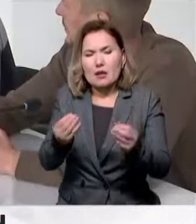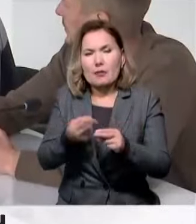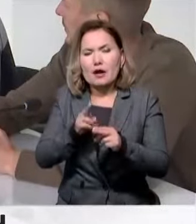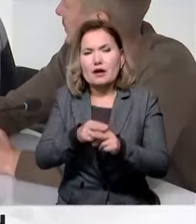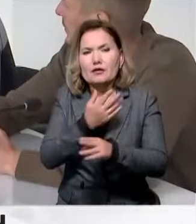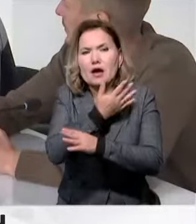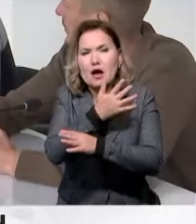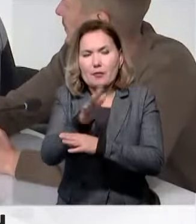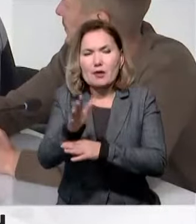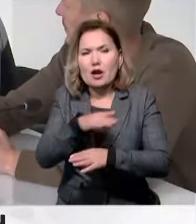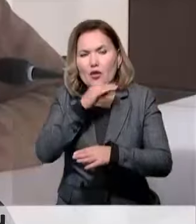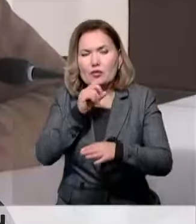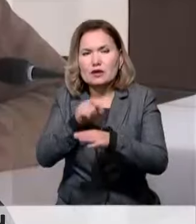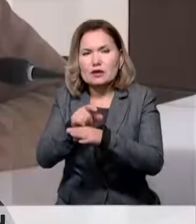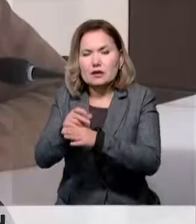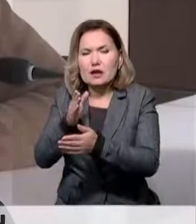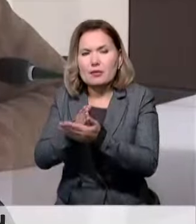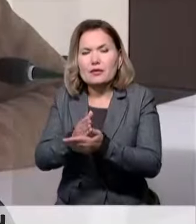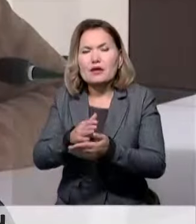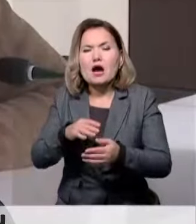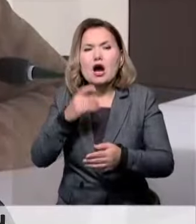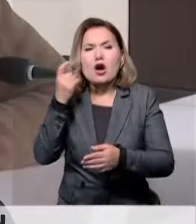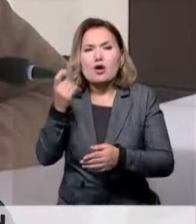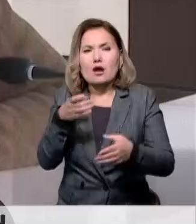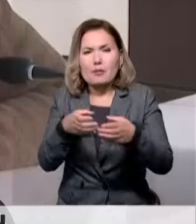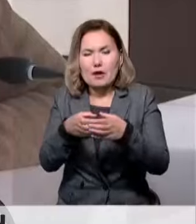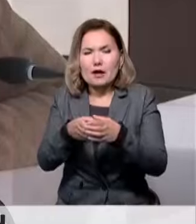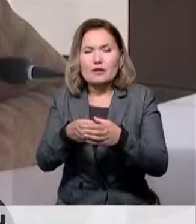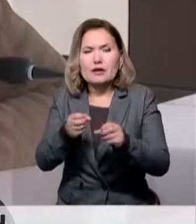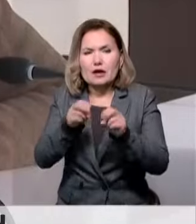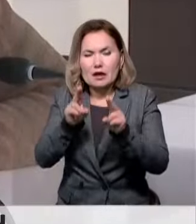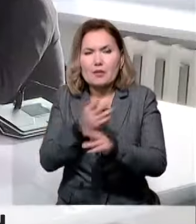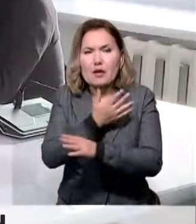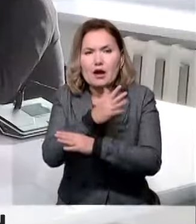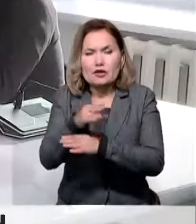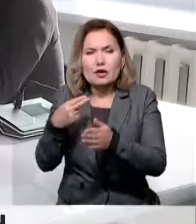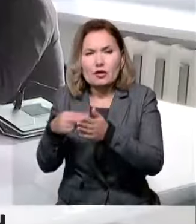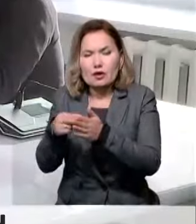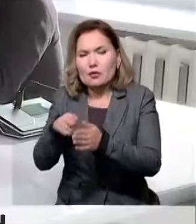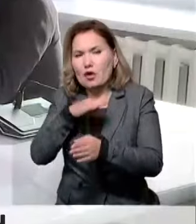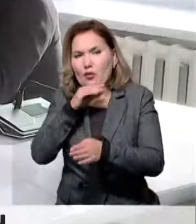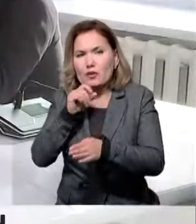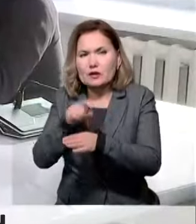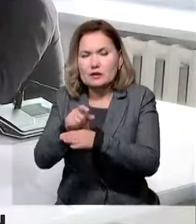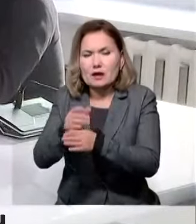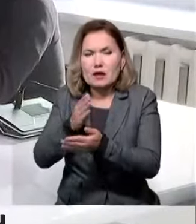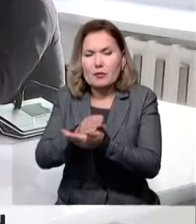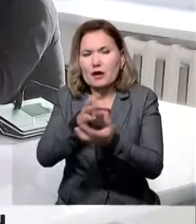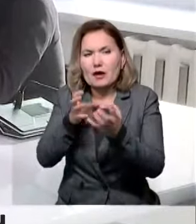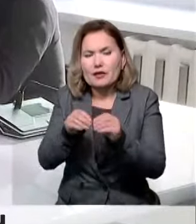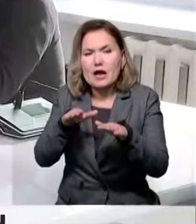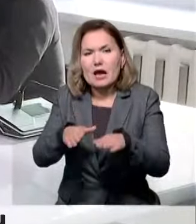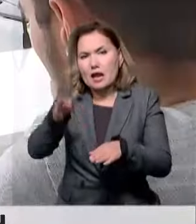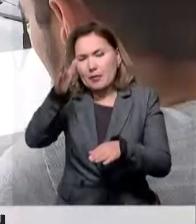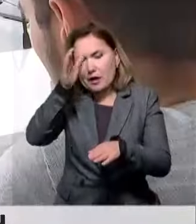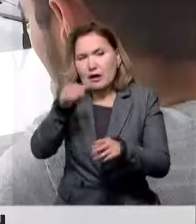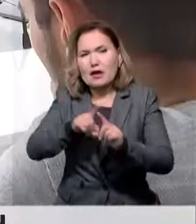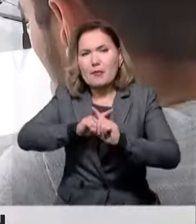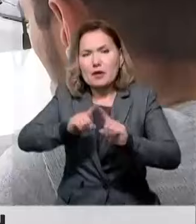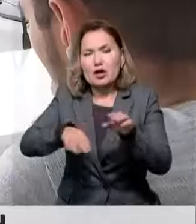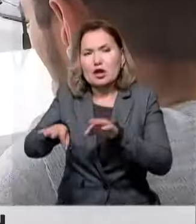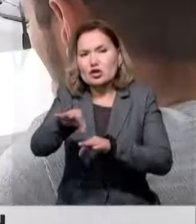қарағай көшеттеріне сұраныс артқан орман шаруашылықтары мен жеке кәсіпорындар өскіндерді сатып алуға ниет білдіріп отыр. Осы ретте жергілікті ғалымдар бірегей